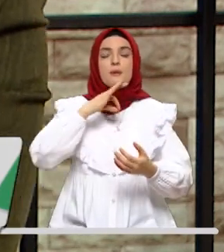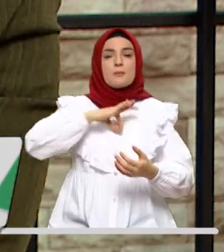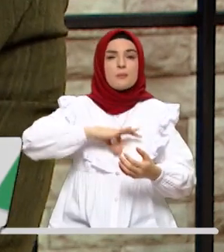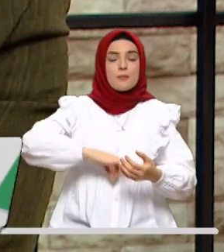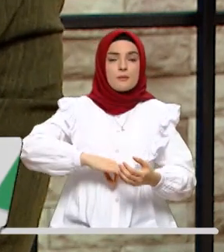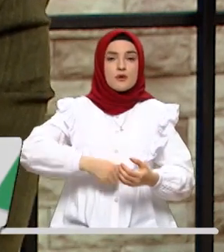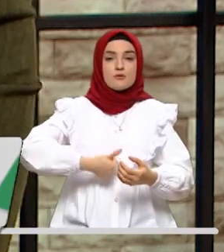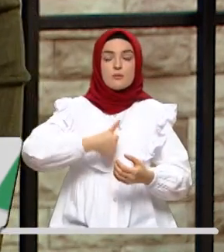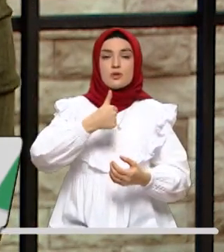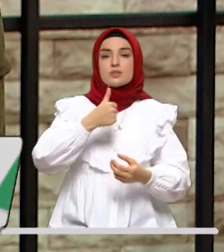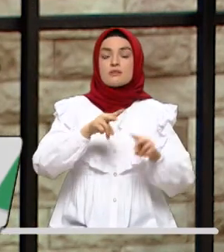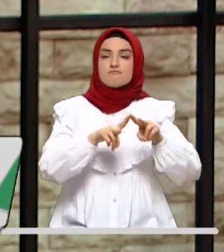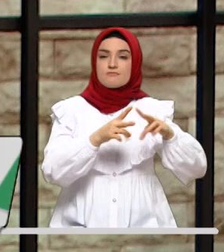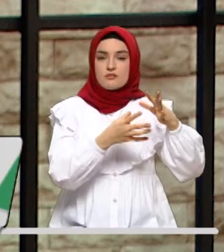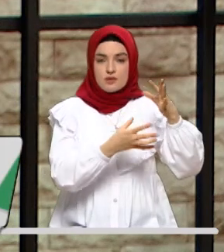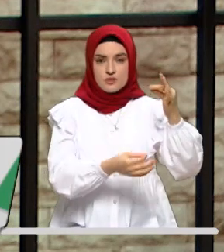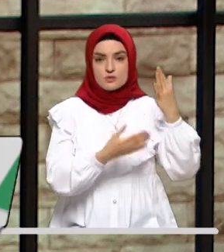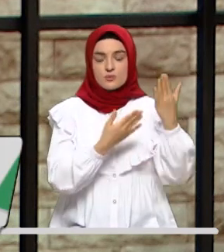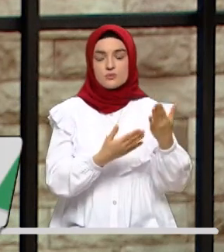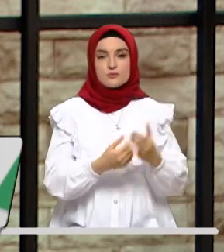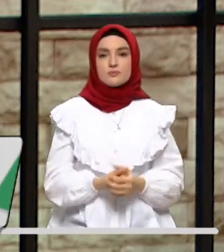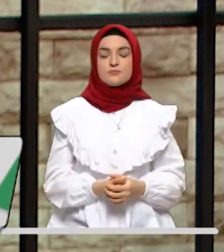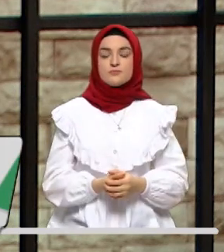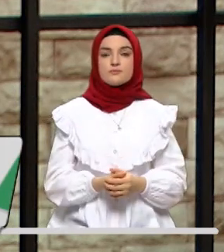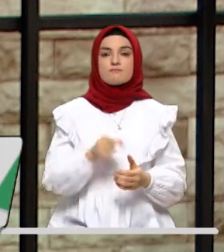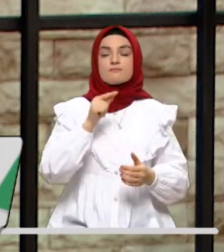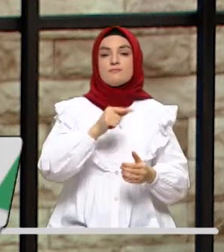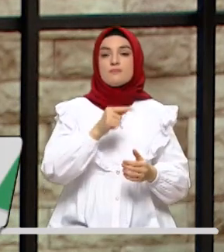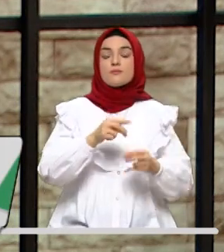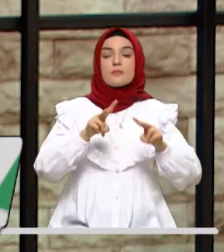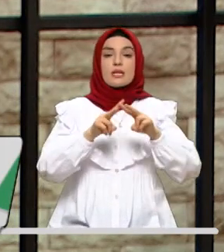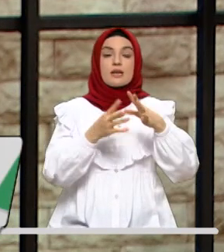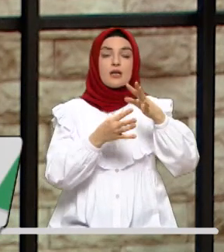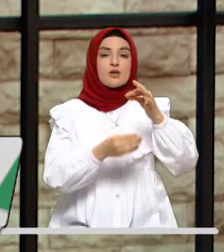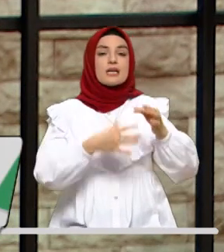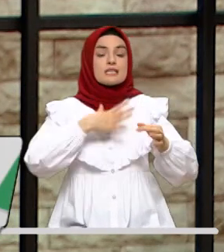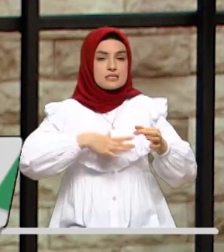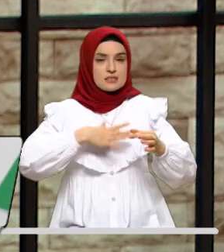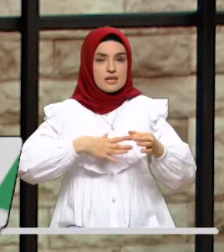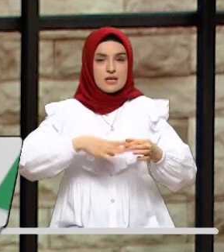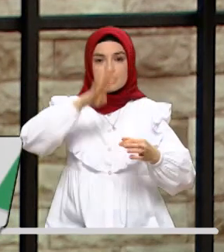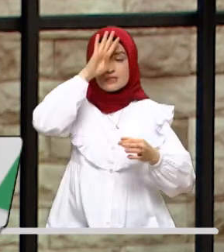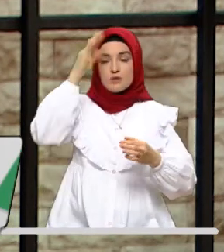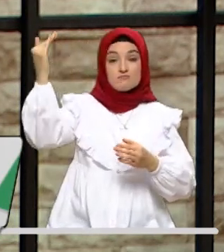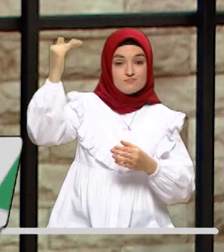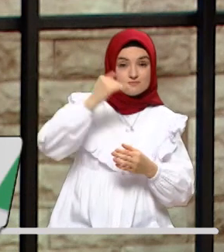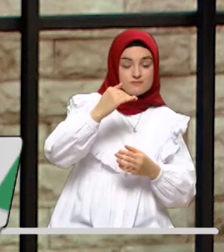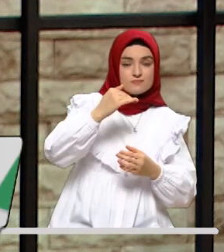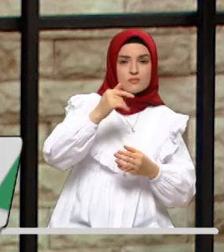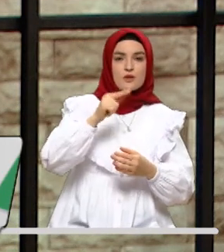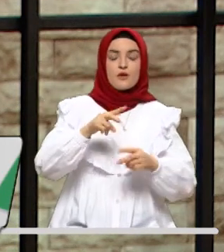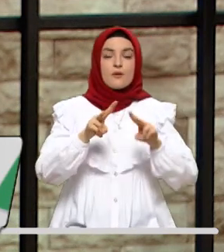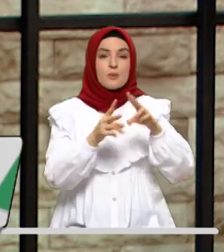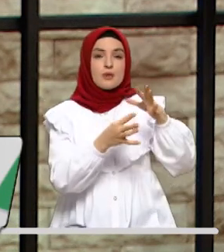kumandanı Mehmet Akif Ersoy. Bizzat Atatürk Mehmet Akif Ersoy'u rica ederek İstanbul'dan çağırtmış. Ve Mehmet